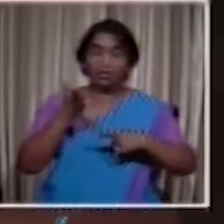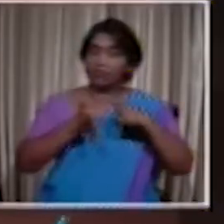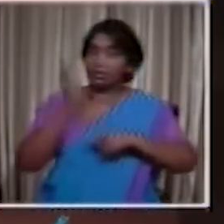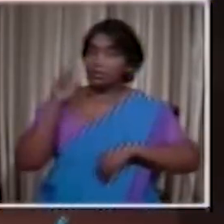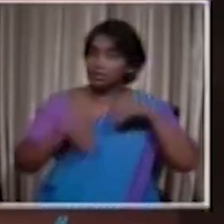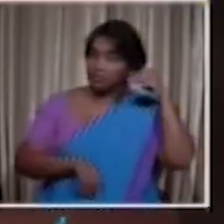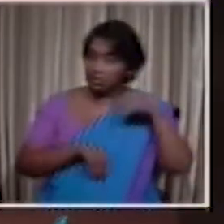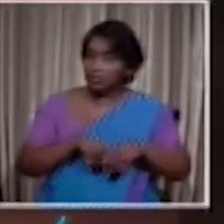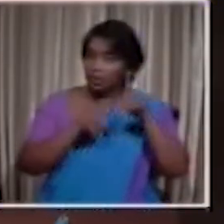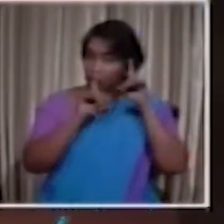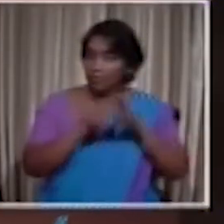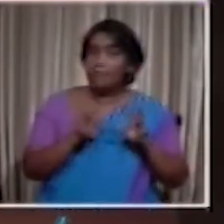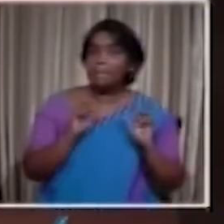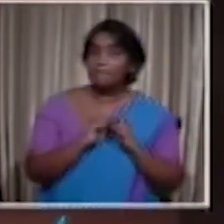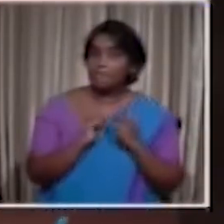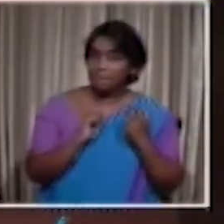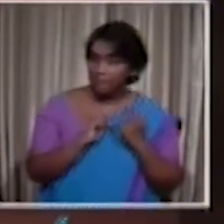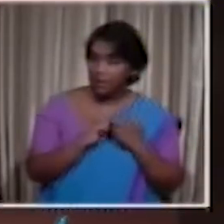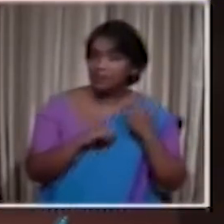मेवनी